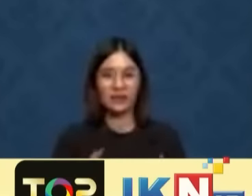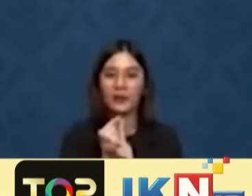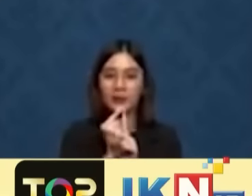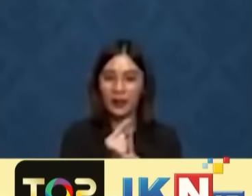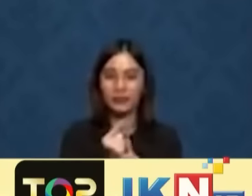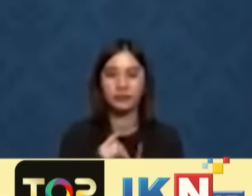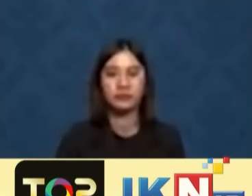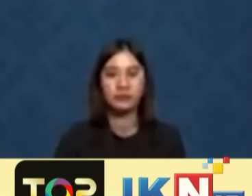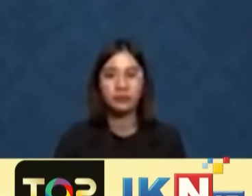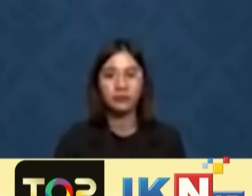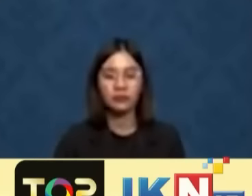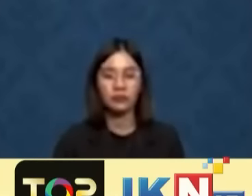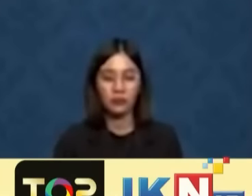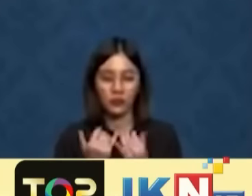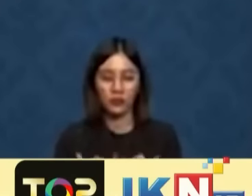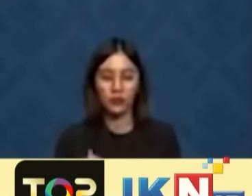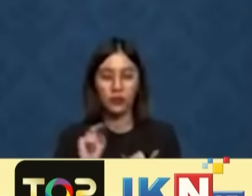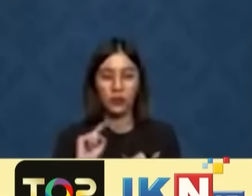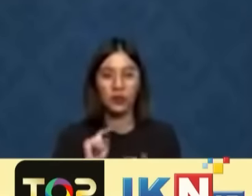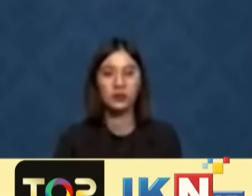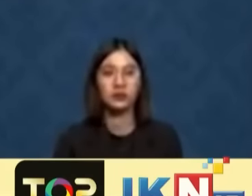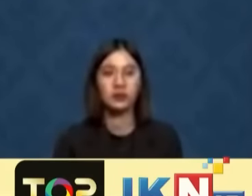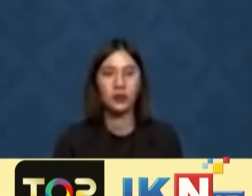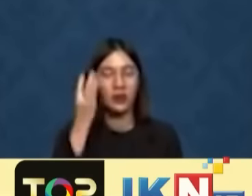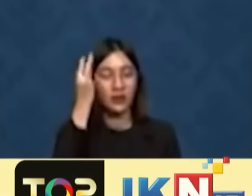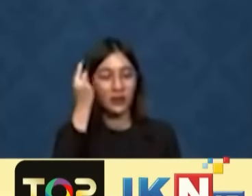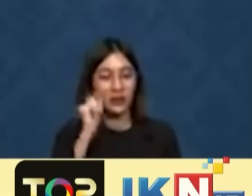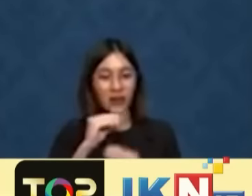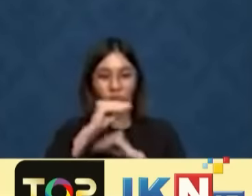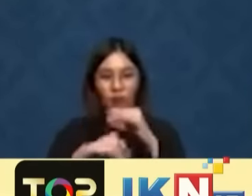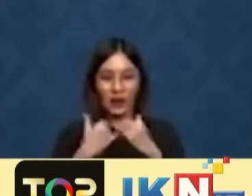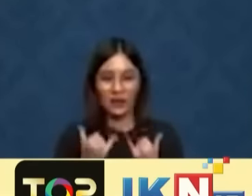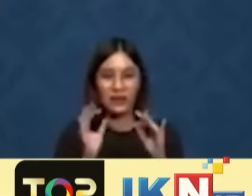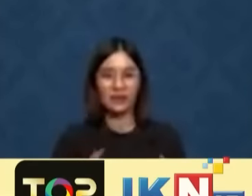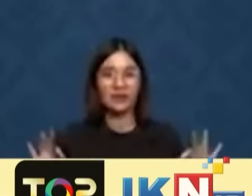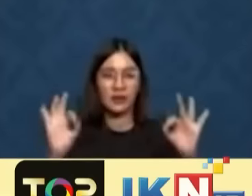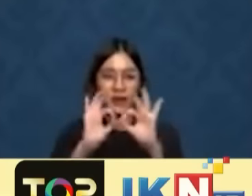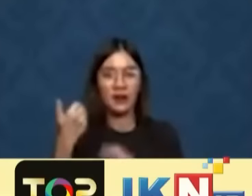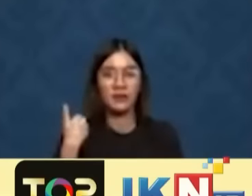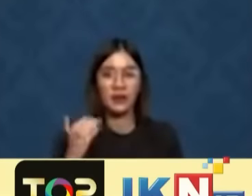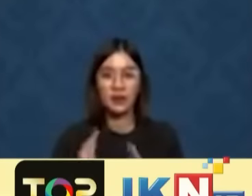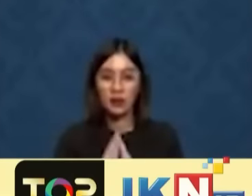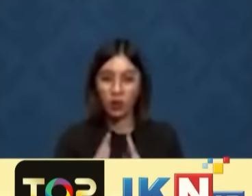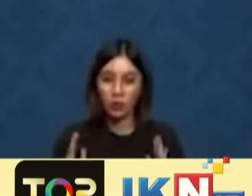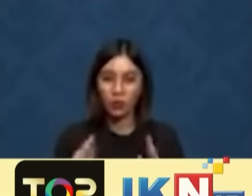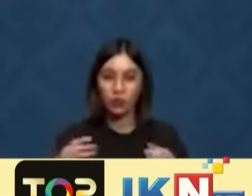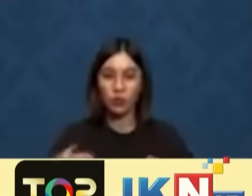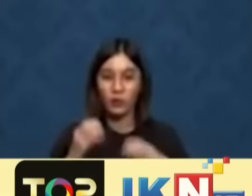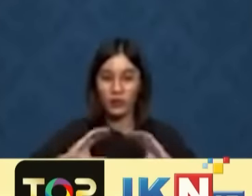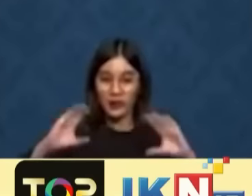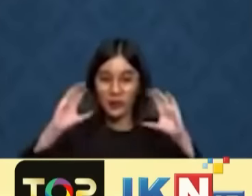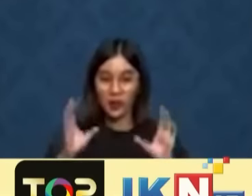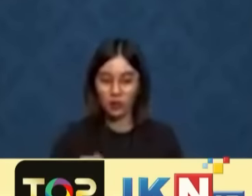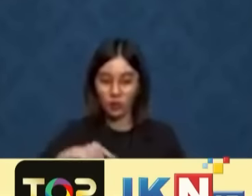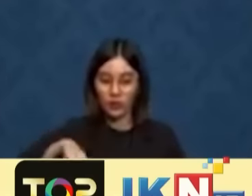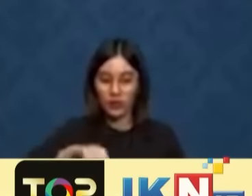ก็ต้องเพราะฉะนั้นแล้ววันนี้เนี่ยผมคิดว่าโครงการนี้มีความสำคัญอยู่และก็ต้องขอบคุณนะครับรัฐบาลนี้นะครับภ